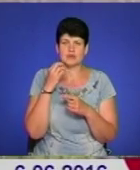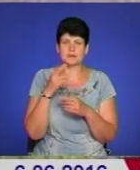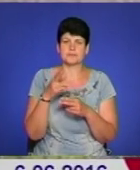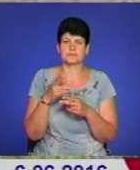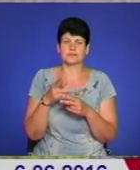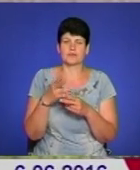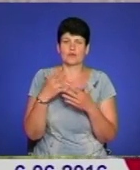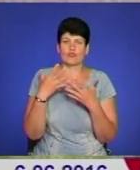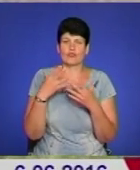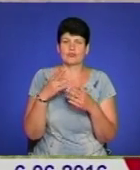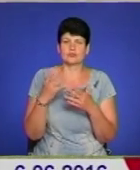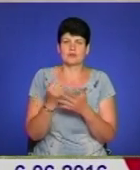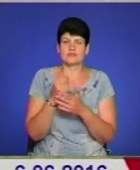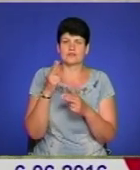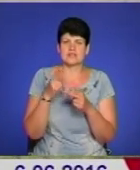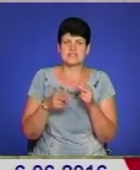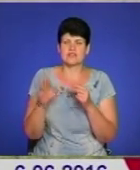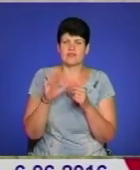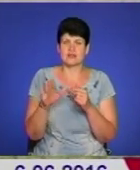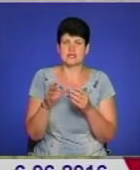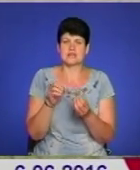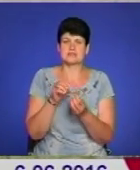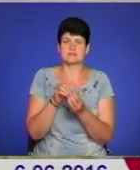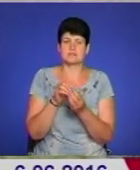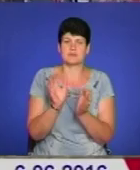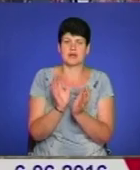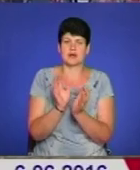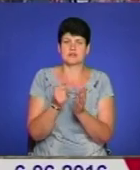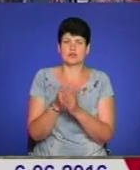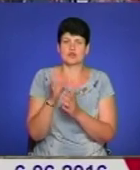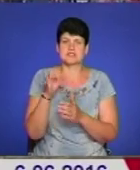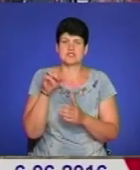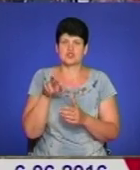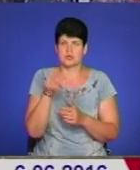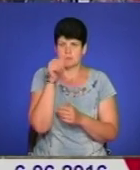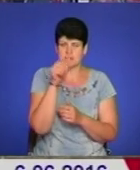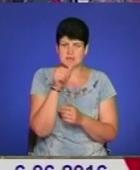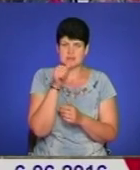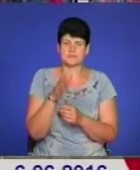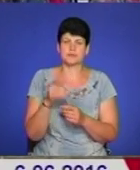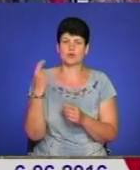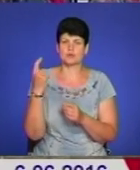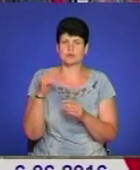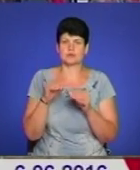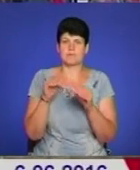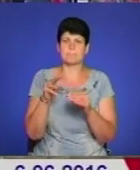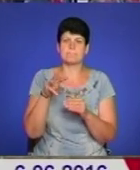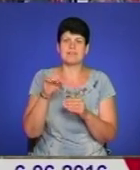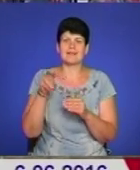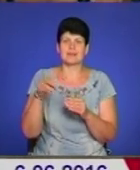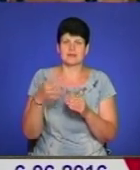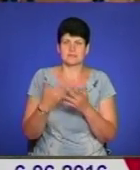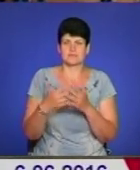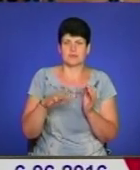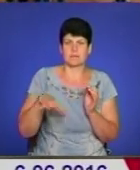і зберігаються в звичайних умовах до січня місяця. Господарство заклало малинник площею 5 гектарів. Будують